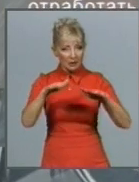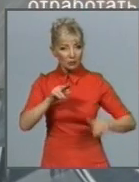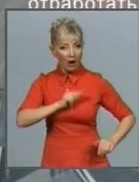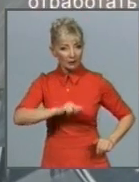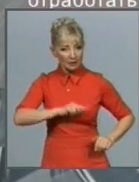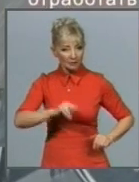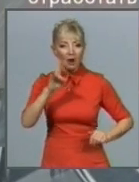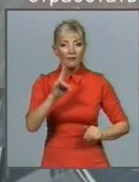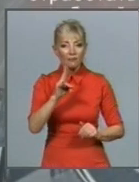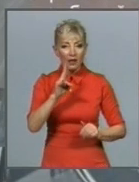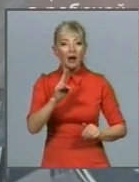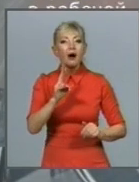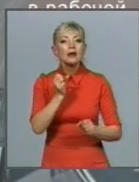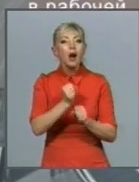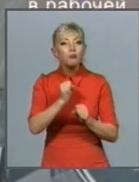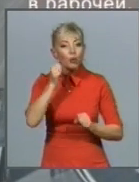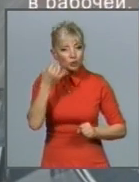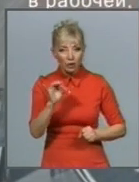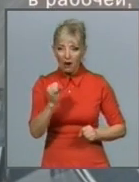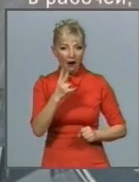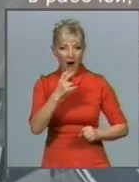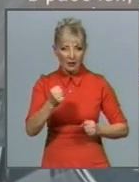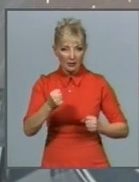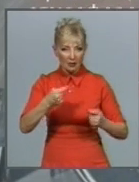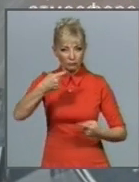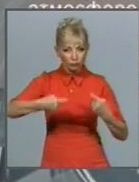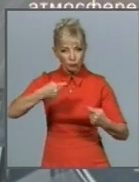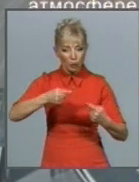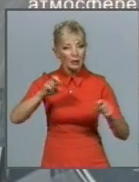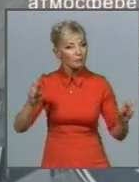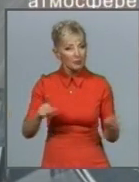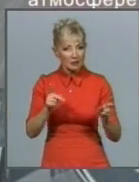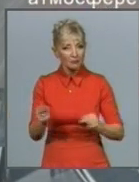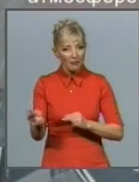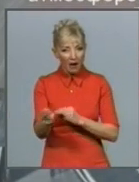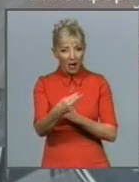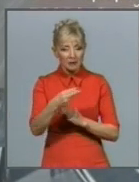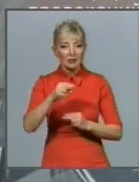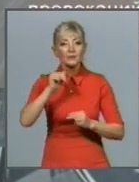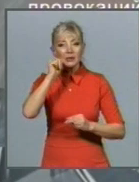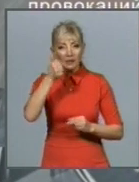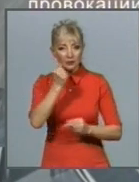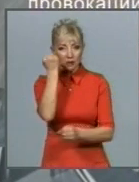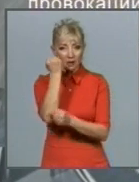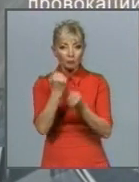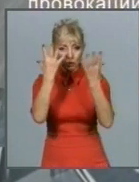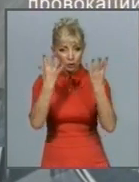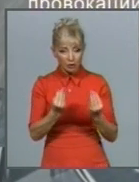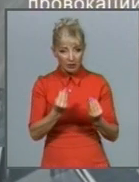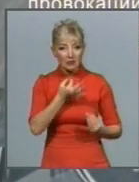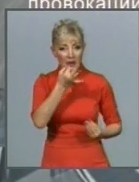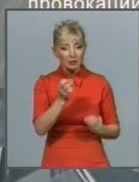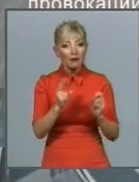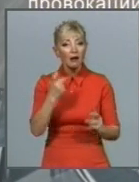не конфронтационной атмосфере, без каких-либо провокаций. Завтрашний рабочий день во многом определит, как Харьков будет